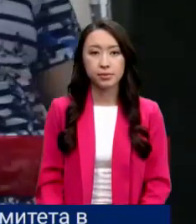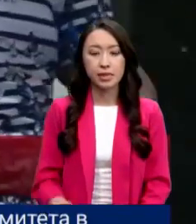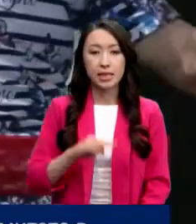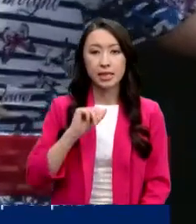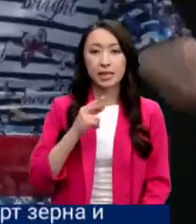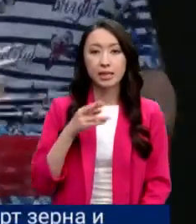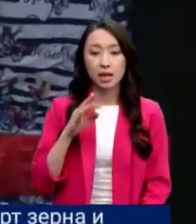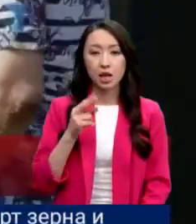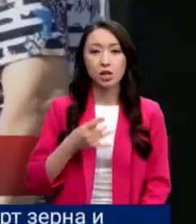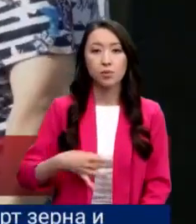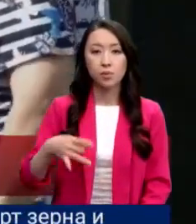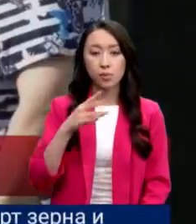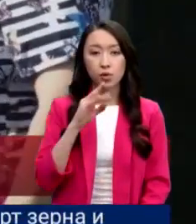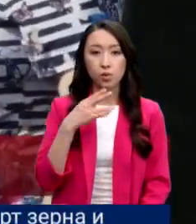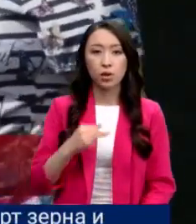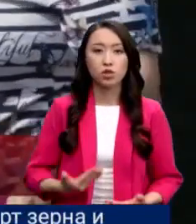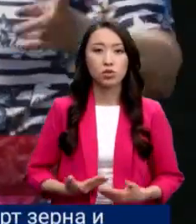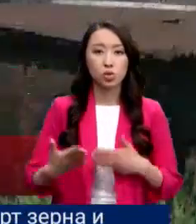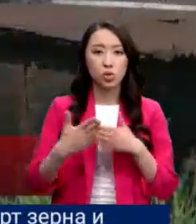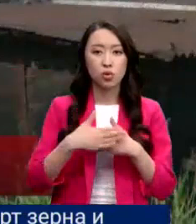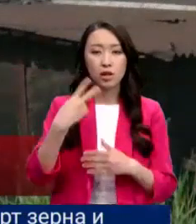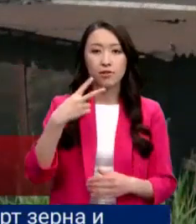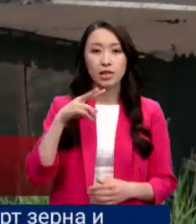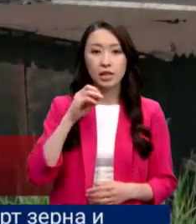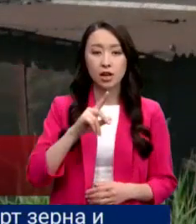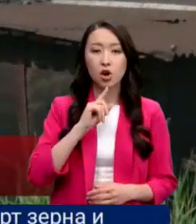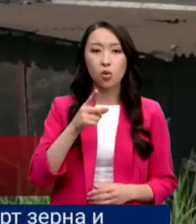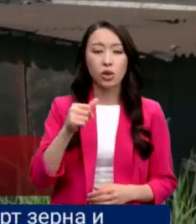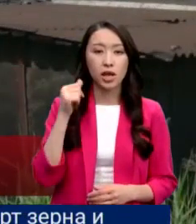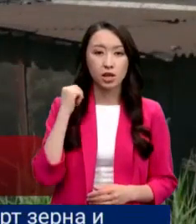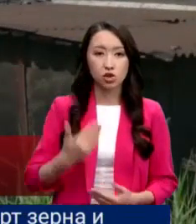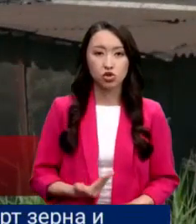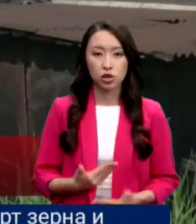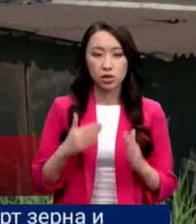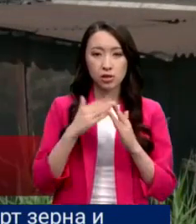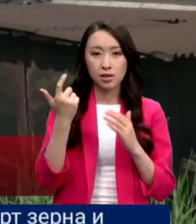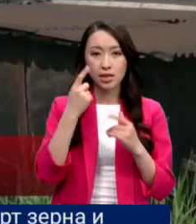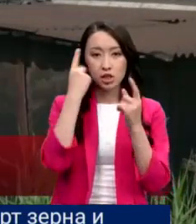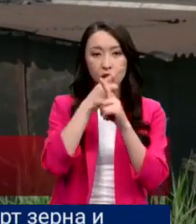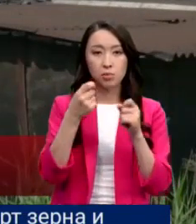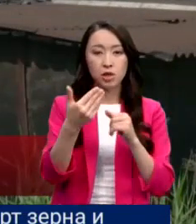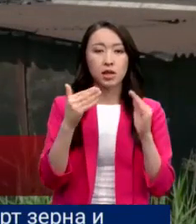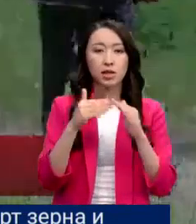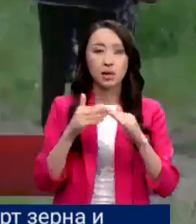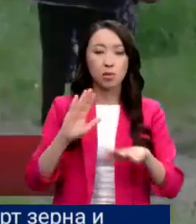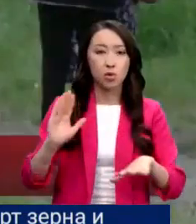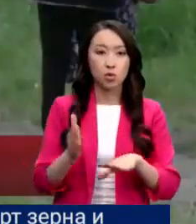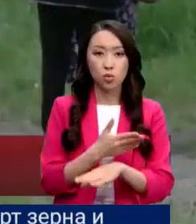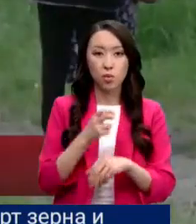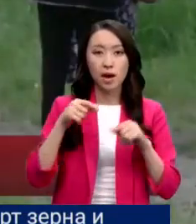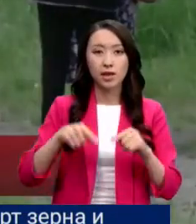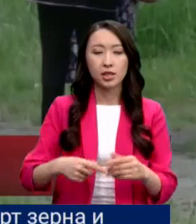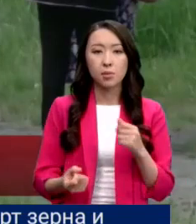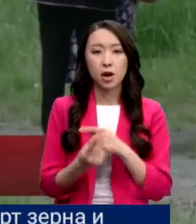Татьяна Анисимова в микрорайоне Копай живет около 20 лет. Год назад жителям частного сектора сообщили, что их дома идут под снос, а